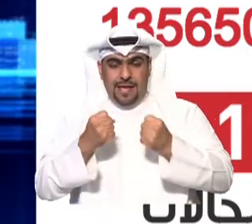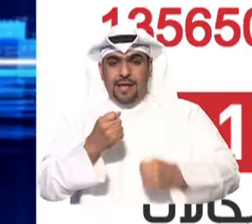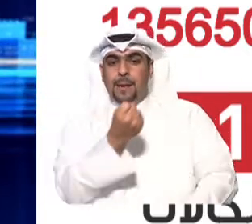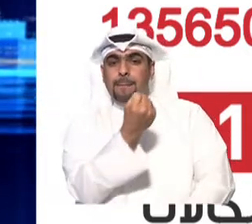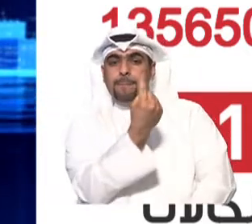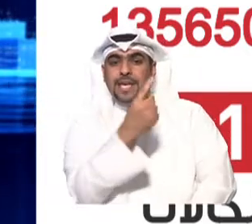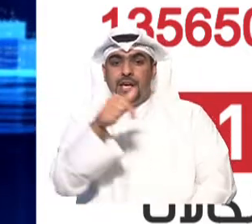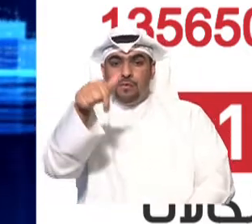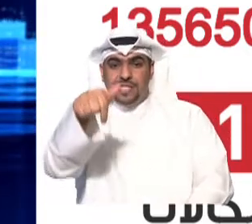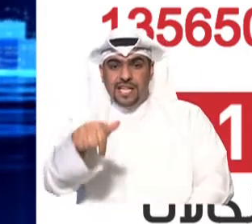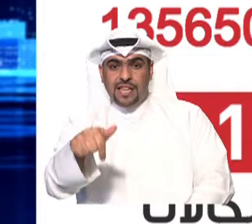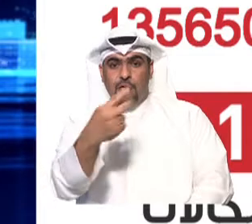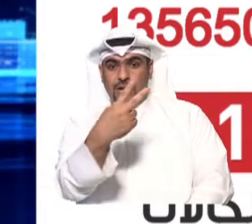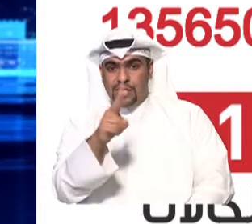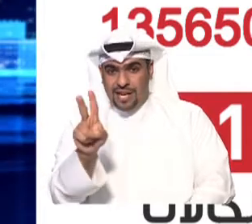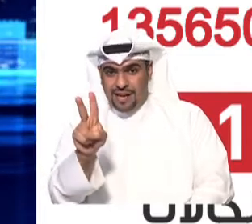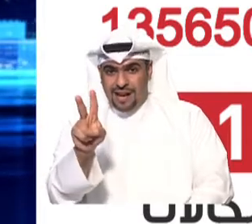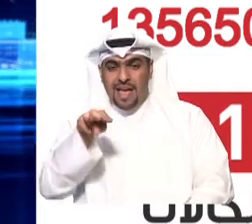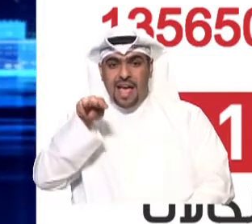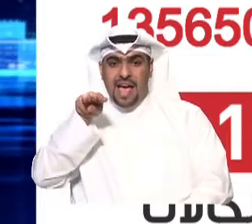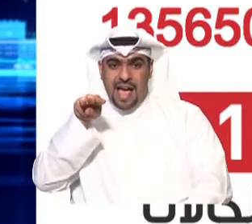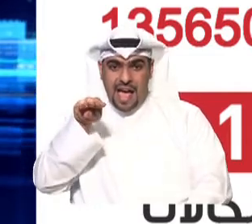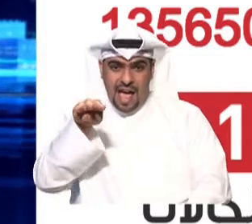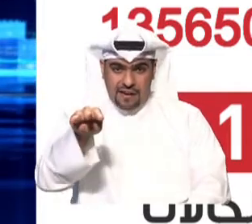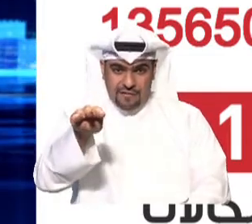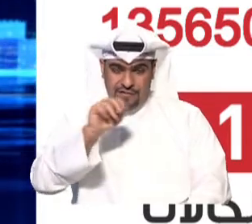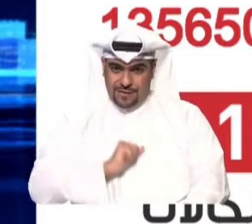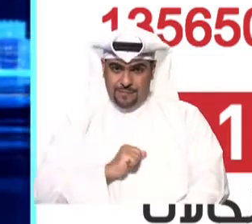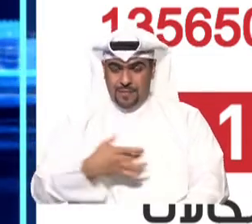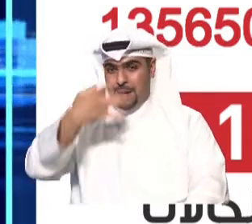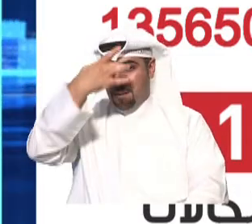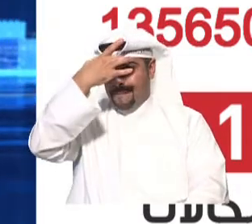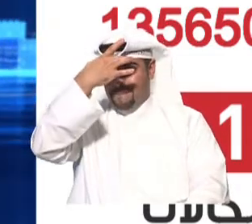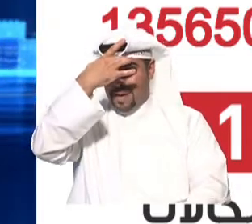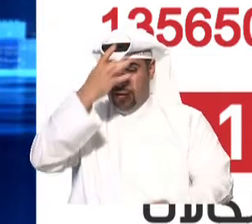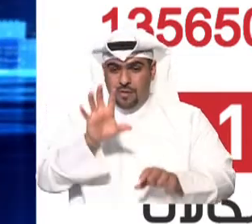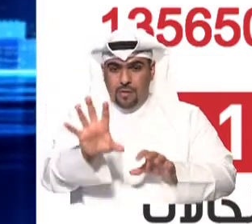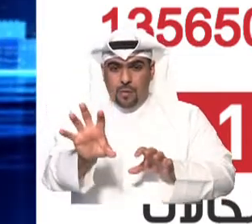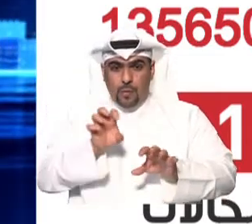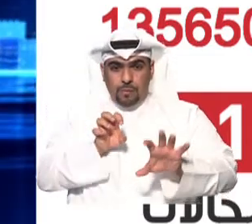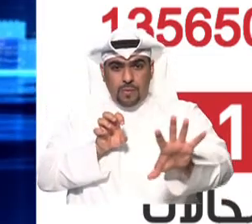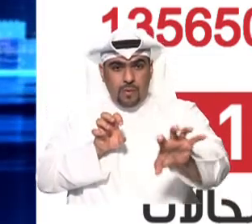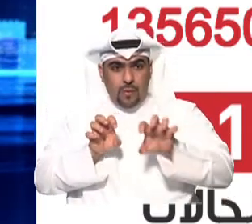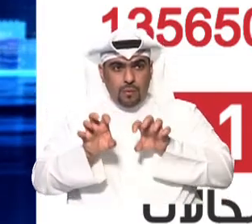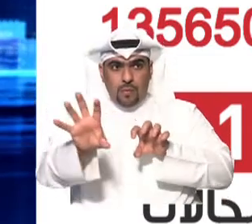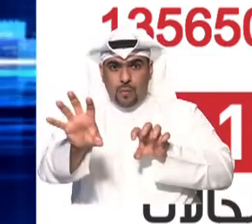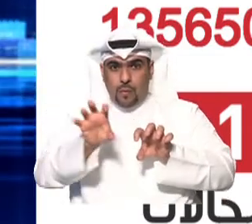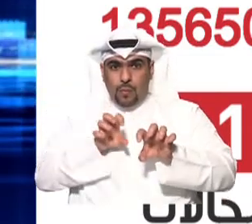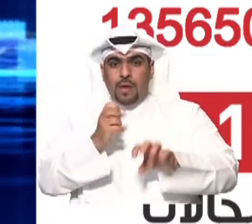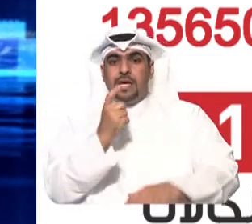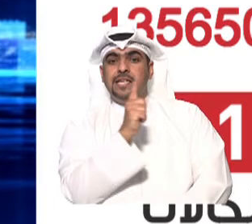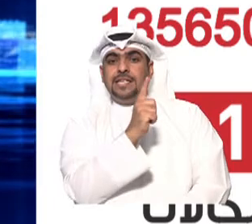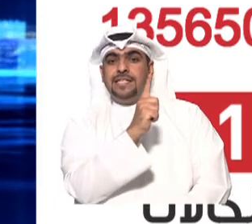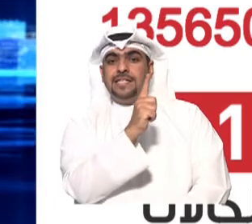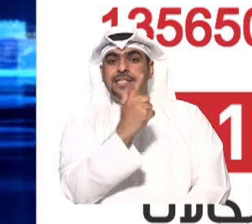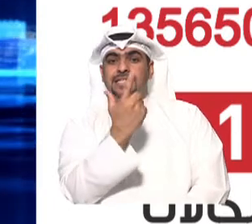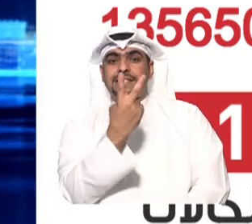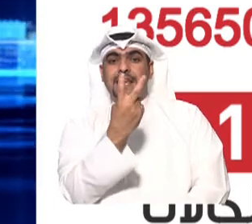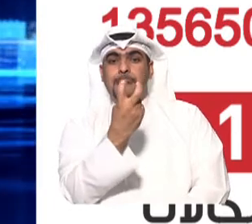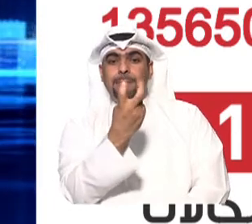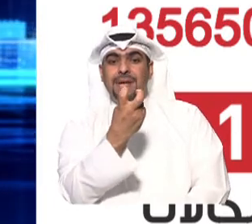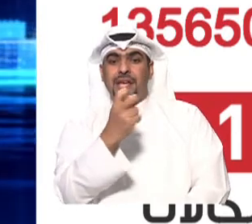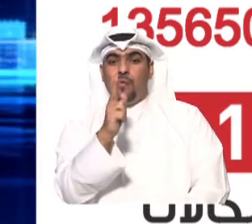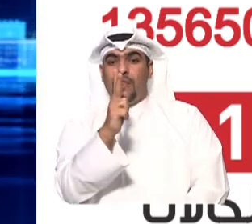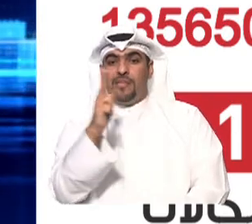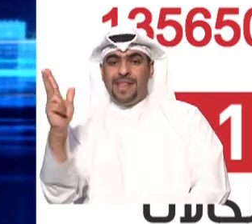126,344. في غضون ذلك أعلنت الوزارة عن تسجيل 718 إصابة جديدة بالمرض، ليرتفع بذلك